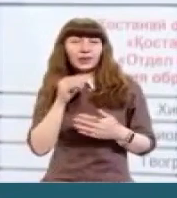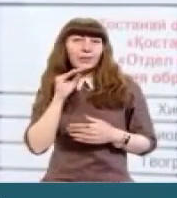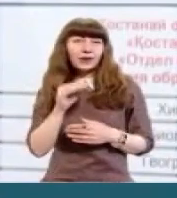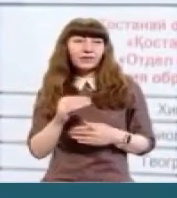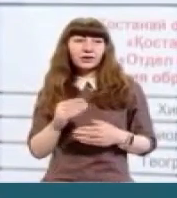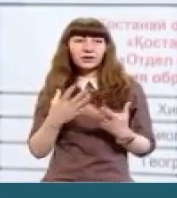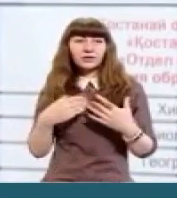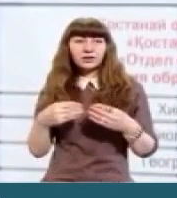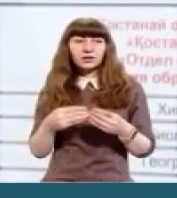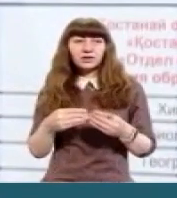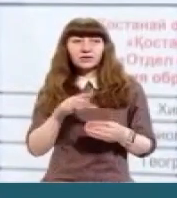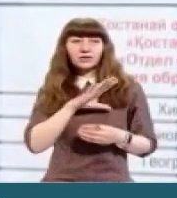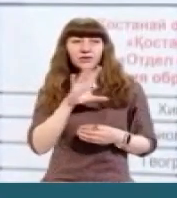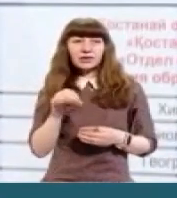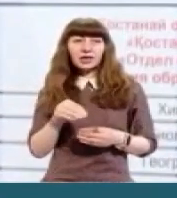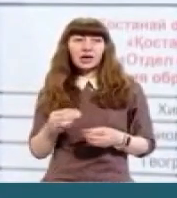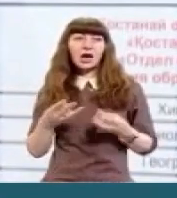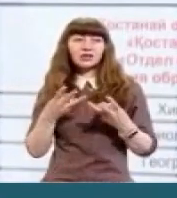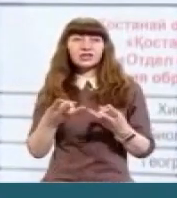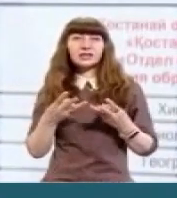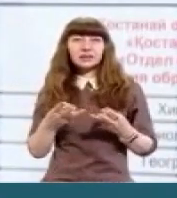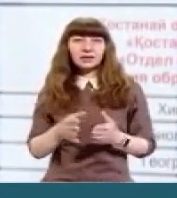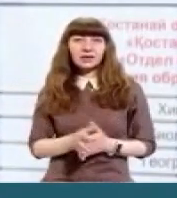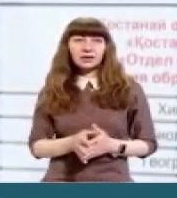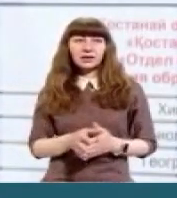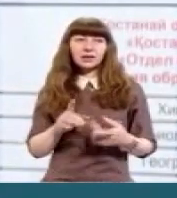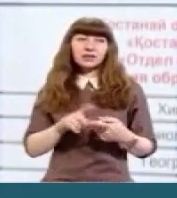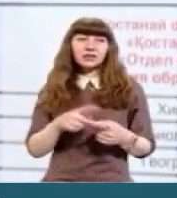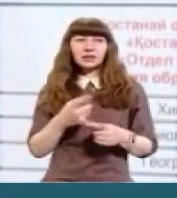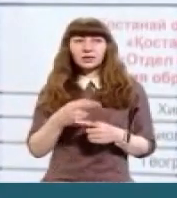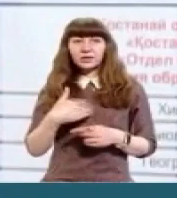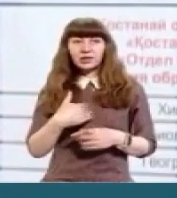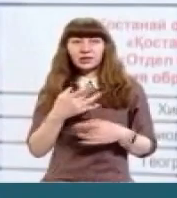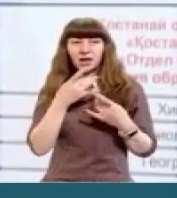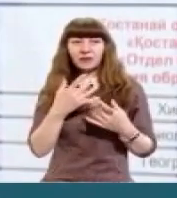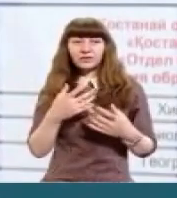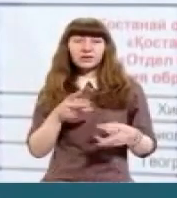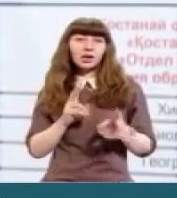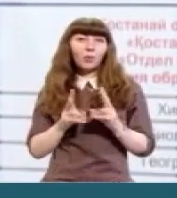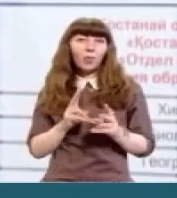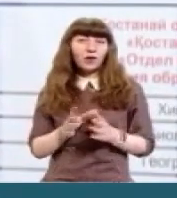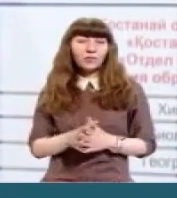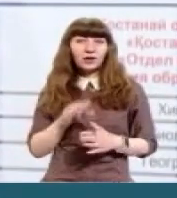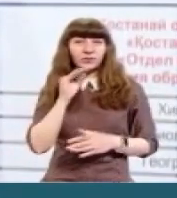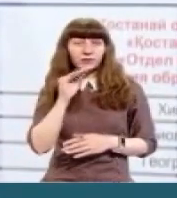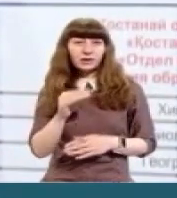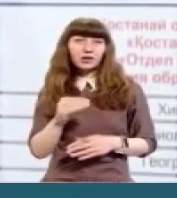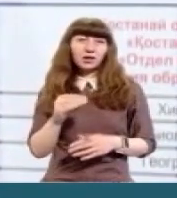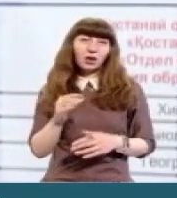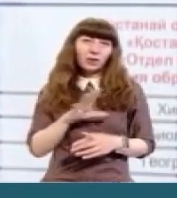меня в семье практически все кондитеры, из-за этого мне понравилась готовка. Периодически я дома